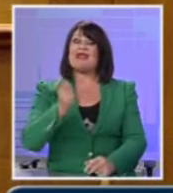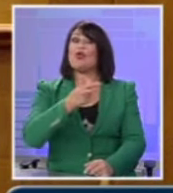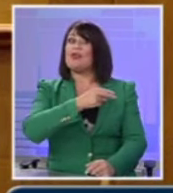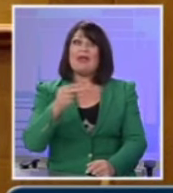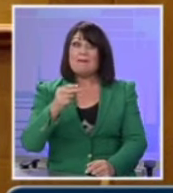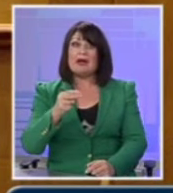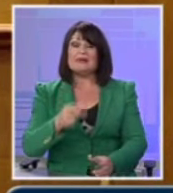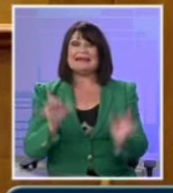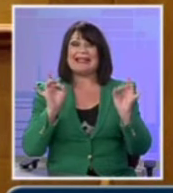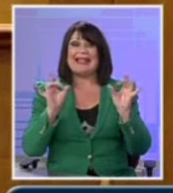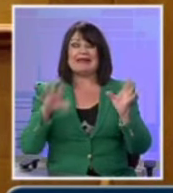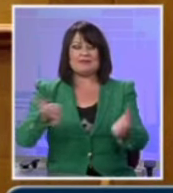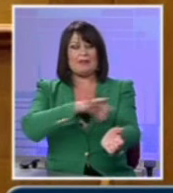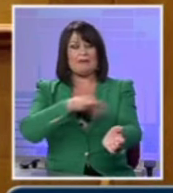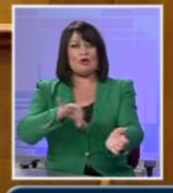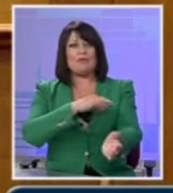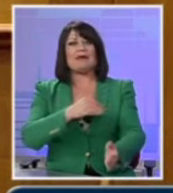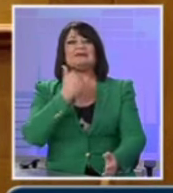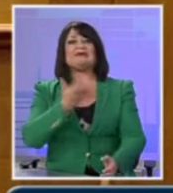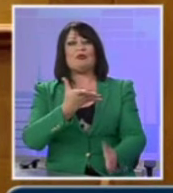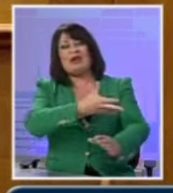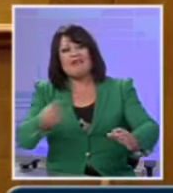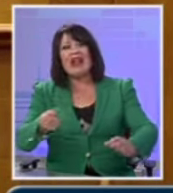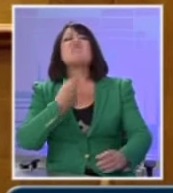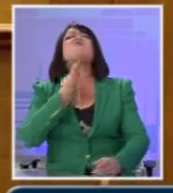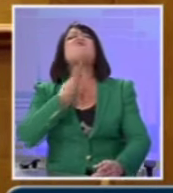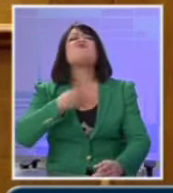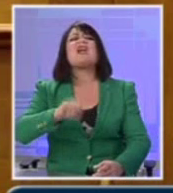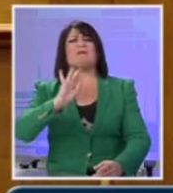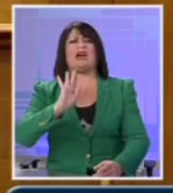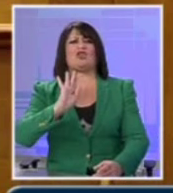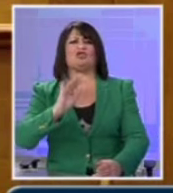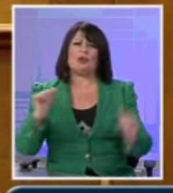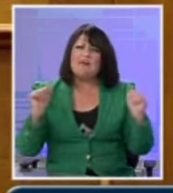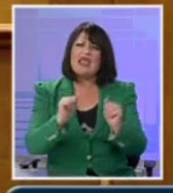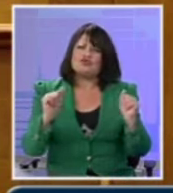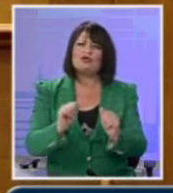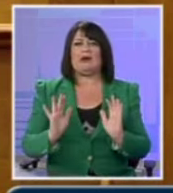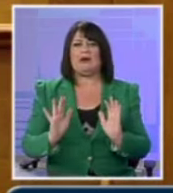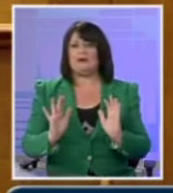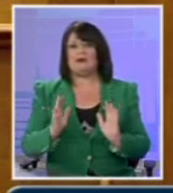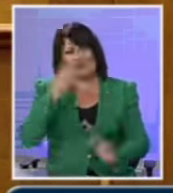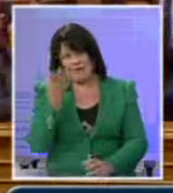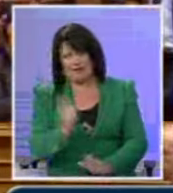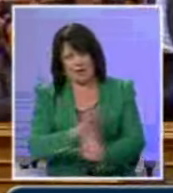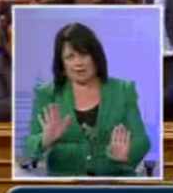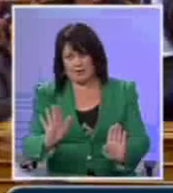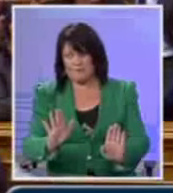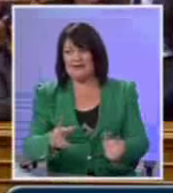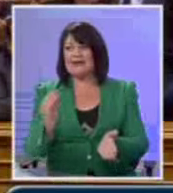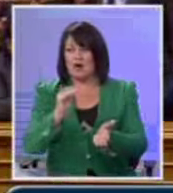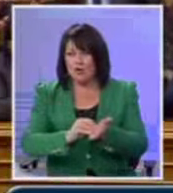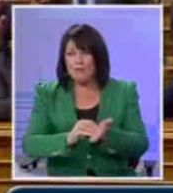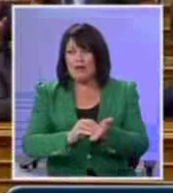ουδής διπλωμάτης δικαιούται να το αποσύρει γιατί δεν του αρέσει ή γιατί τον πιέζουν τρίτοι. Και